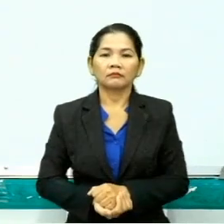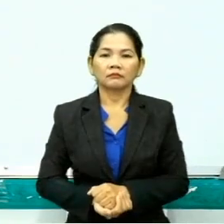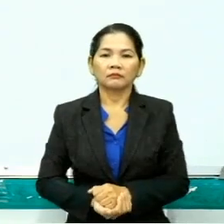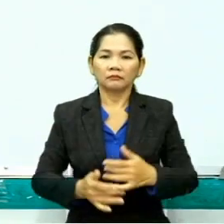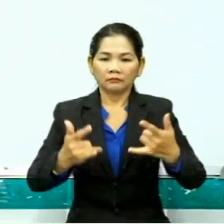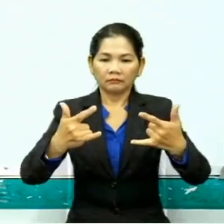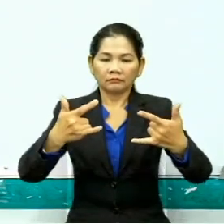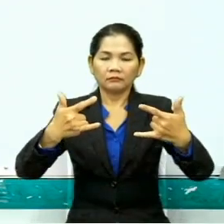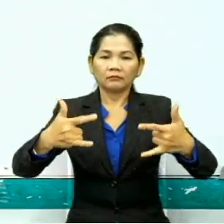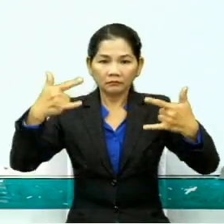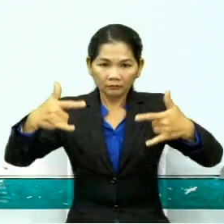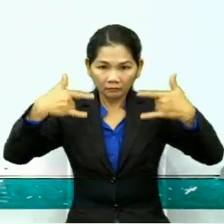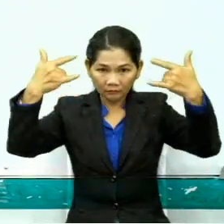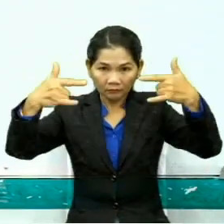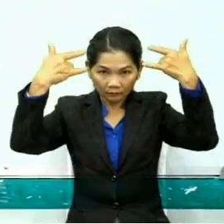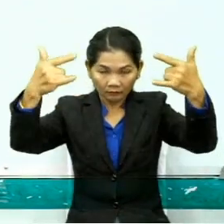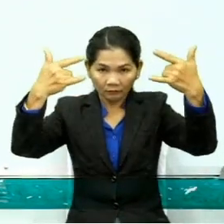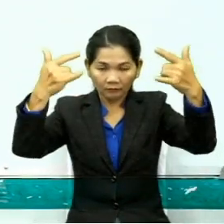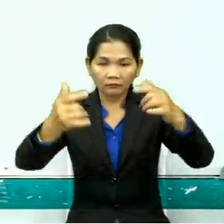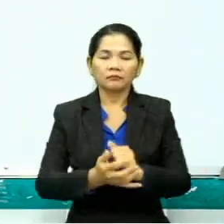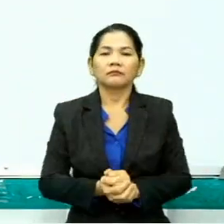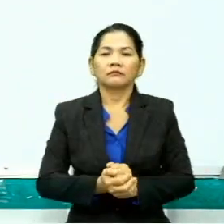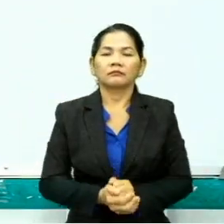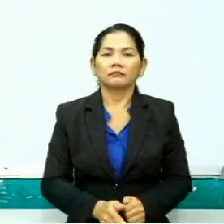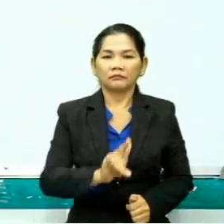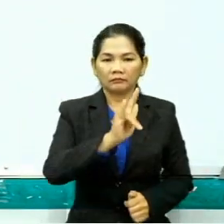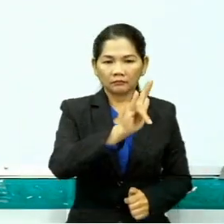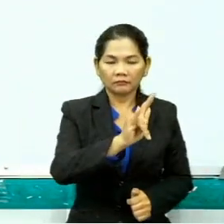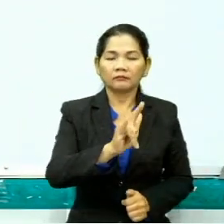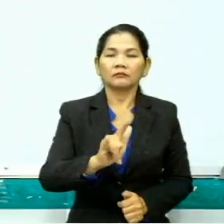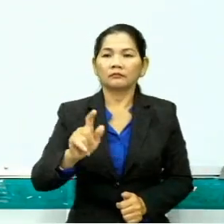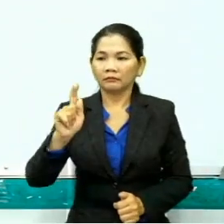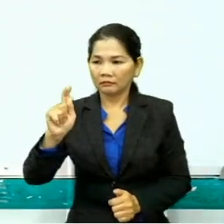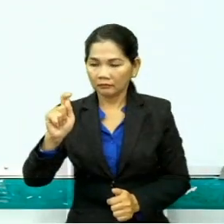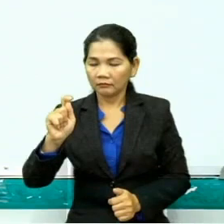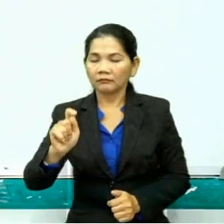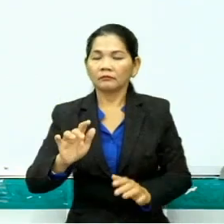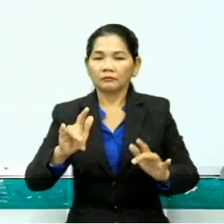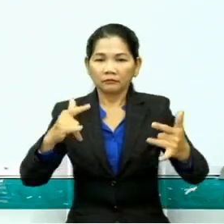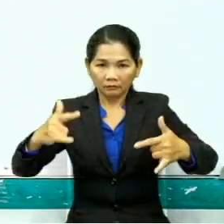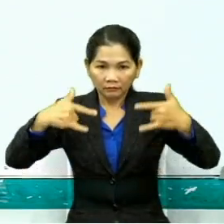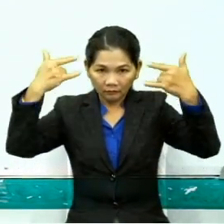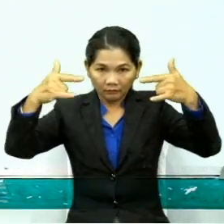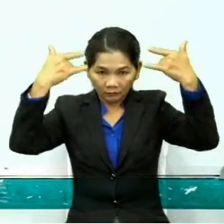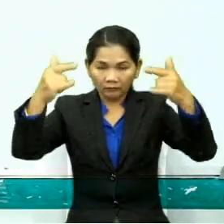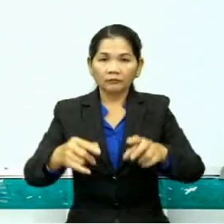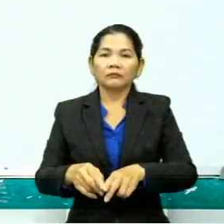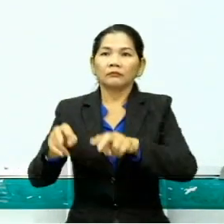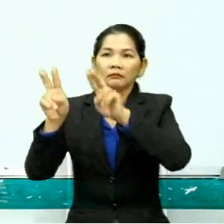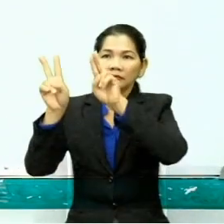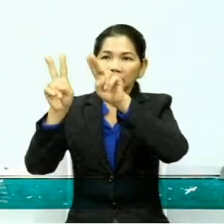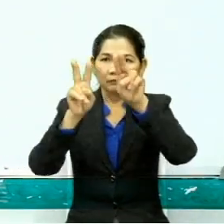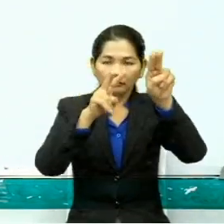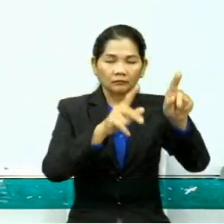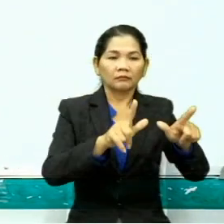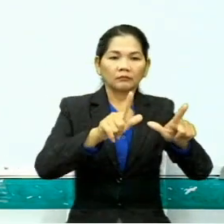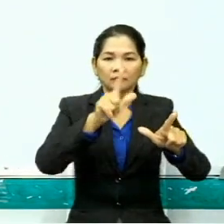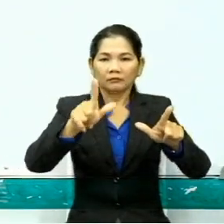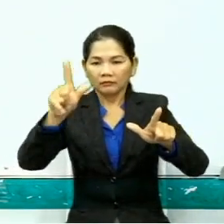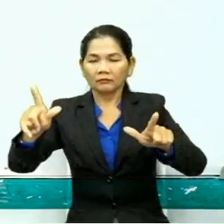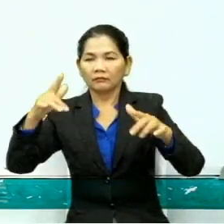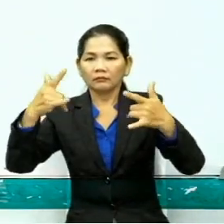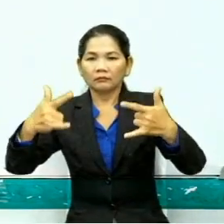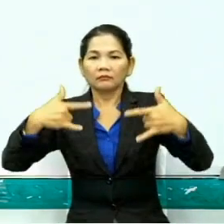vò chàng chẳng tê chó chuồn nắng bịa bó bò vò chẳng lại cứ rớ chá cô bắn tốt vì cram bịa bò vò nè